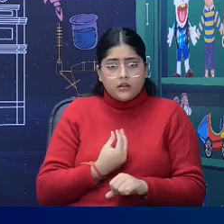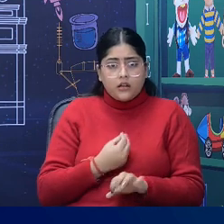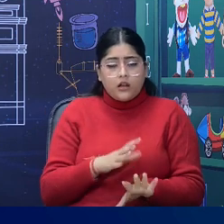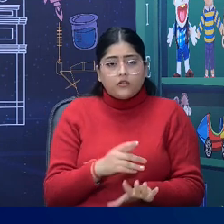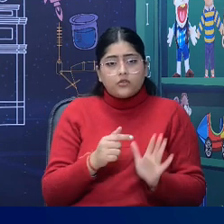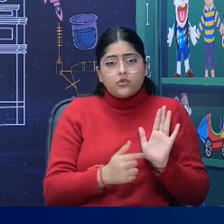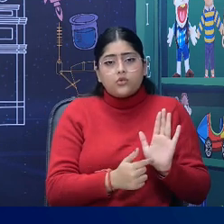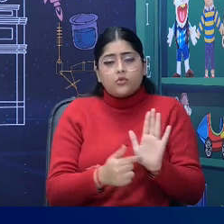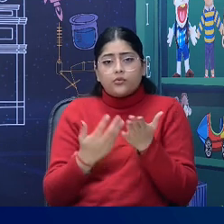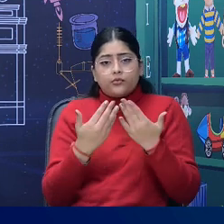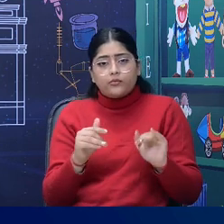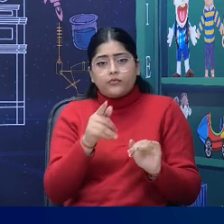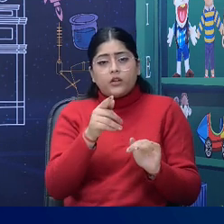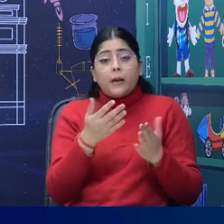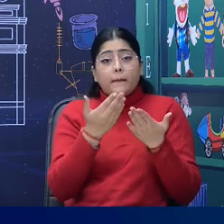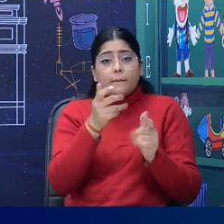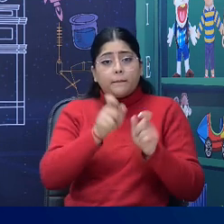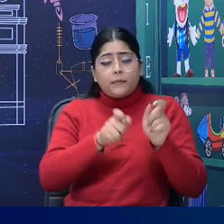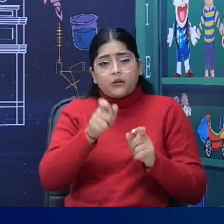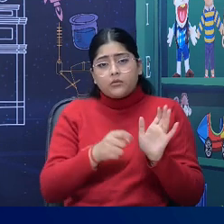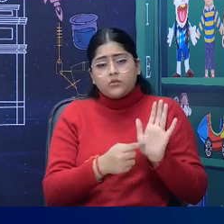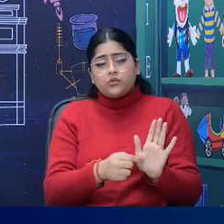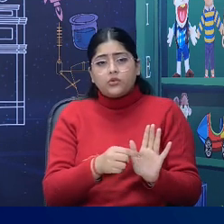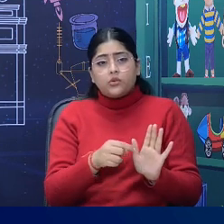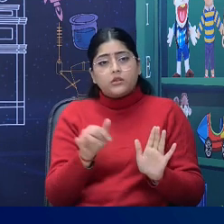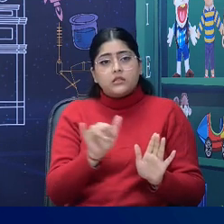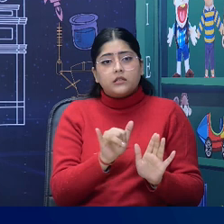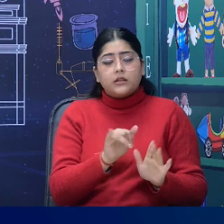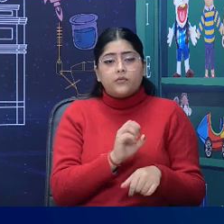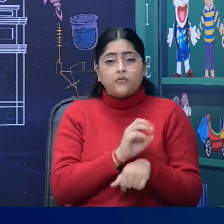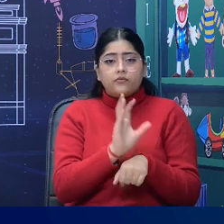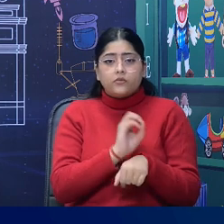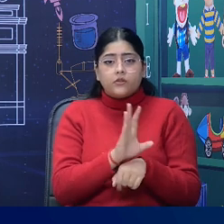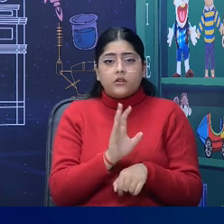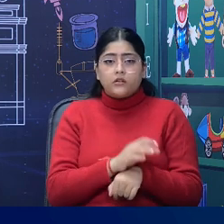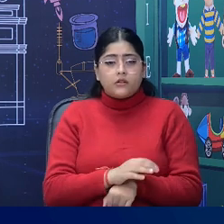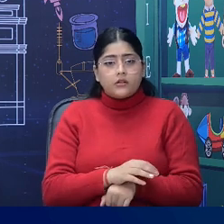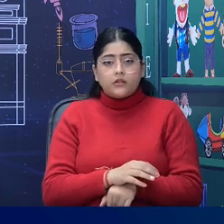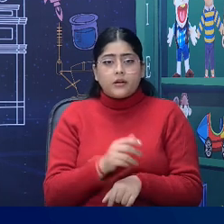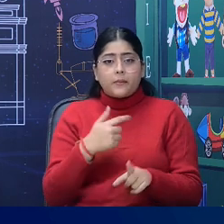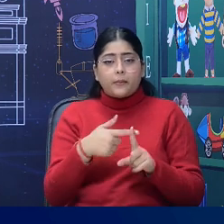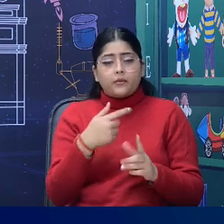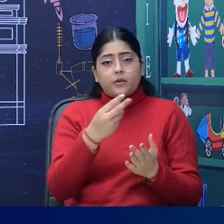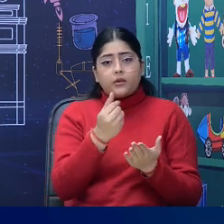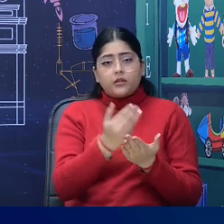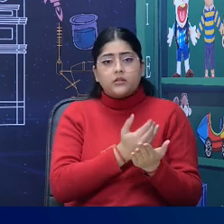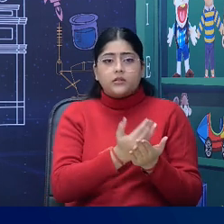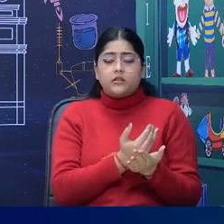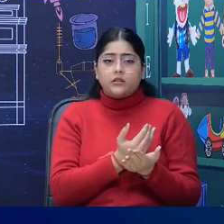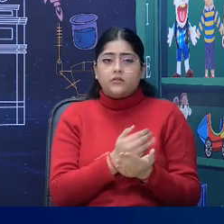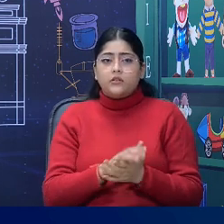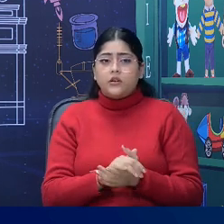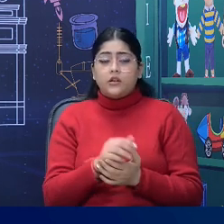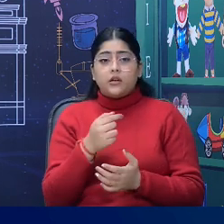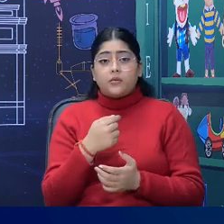उसके साथ-साथ अपना ज्ञान की बात करके तुम उसको बेच रहे हो जी मैंने क्या किया मैंने उतनी उपलब्धता नहीं हासिल की जो तुमने की है मेरे पास वो